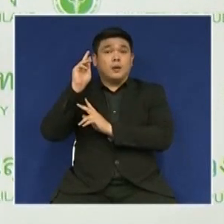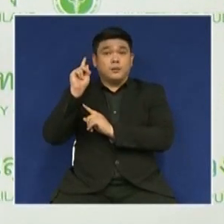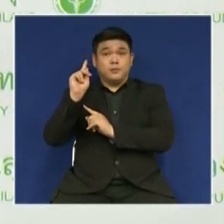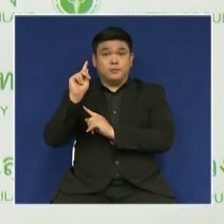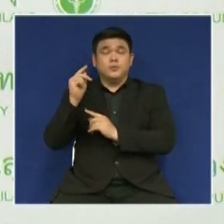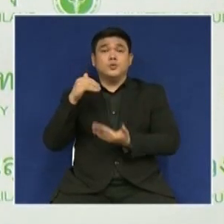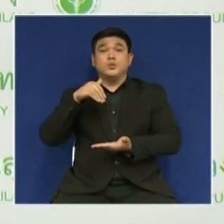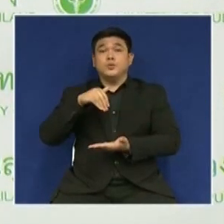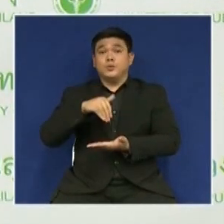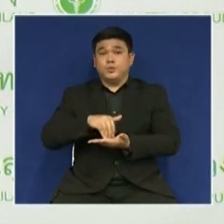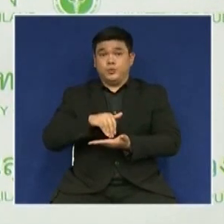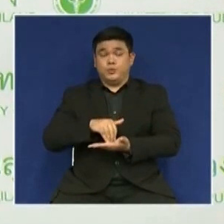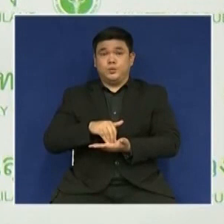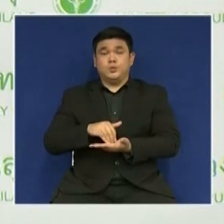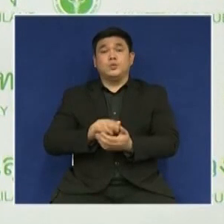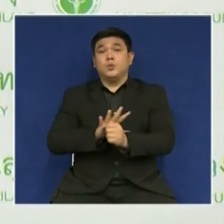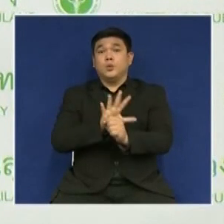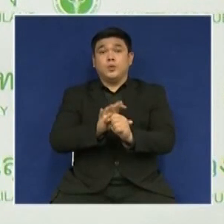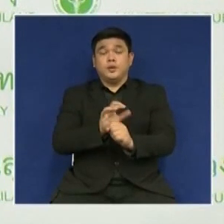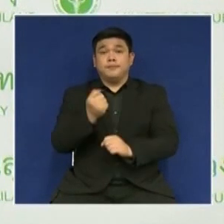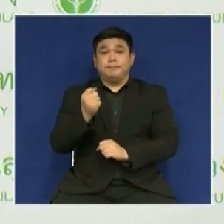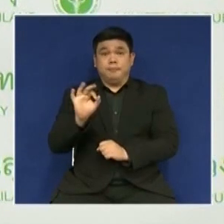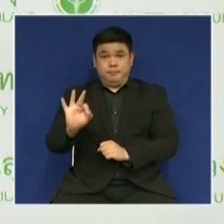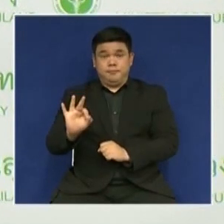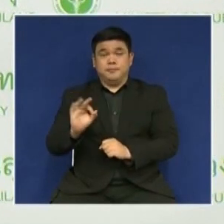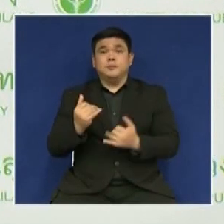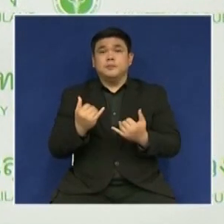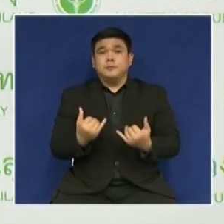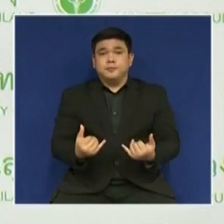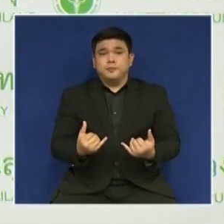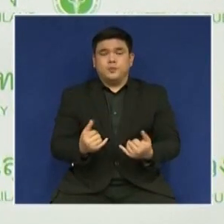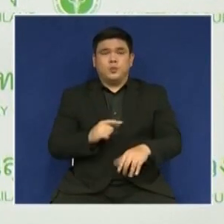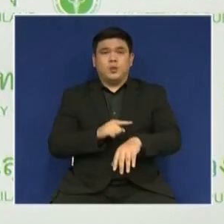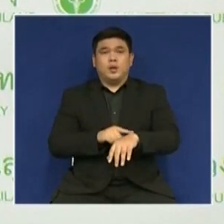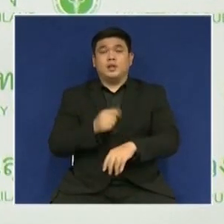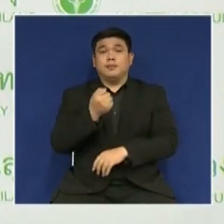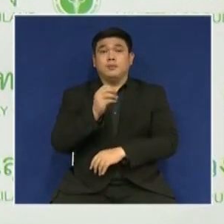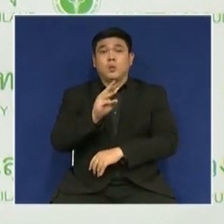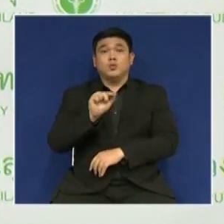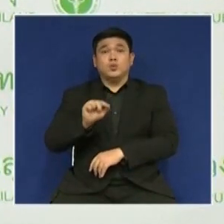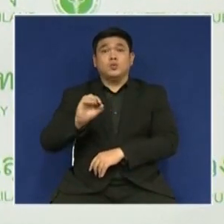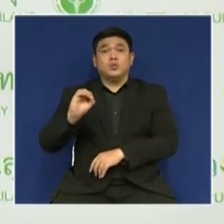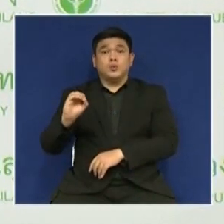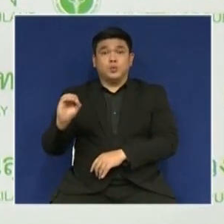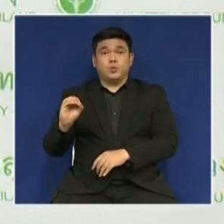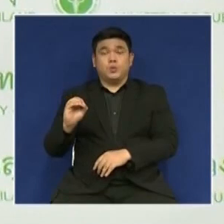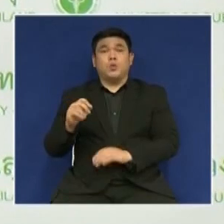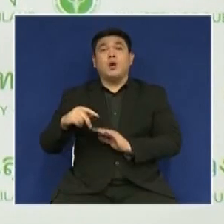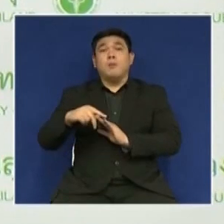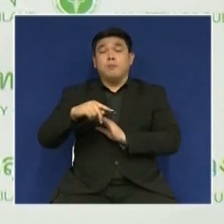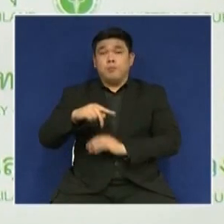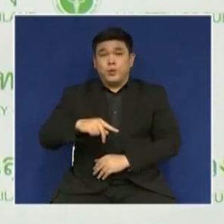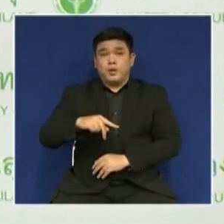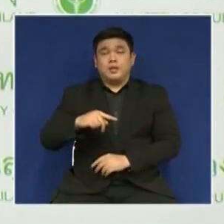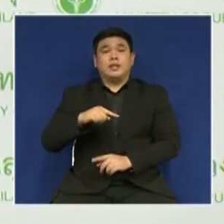จากศูนย์แถลงข่าวโรคติดเชื้อไวรัสโคโรนา2019ในช่วงบ่าย 16.00 นของวันพุธที่23ธันวาค